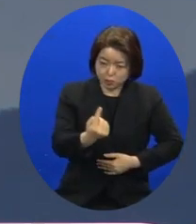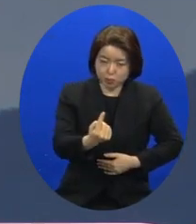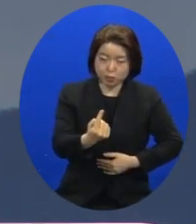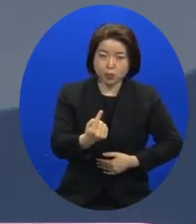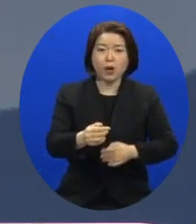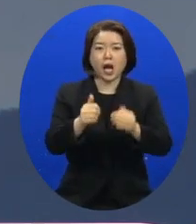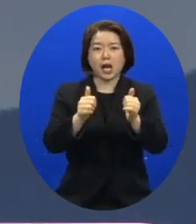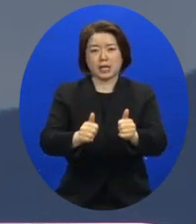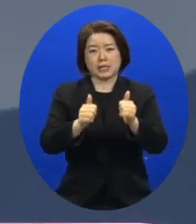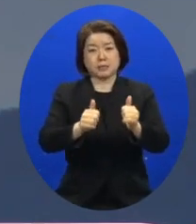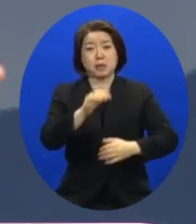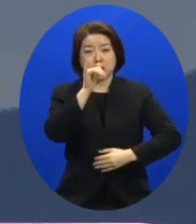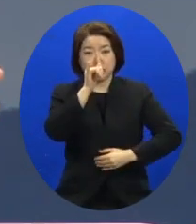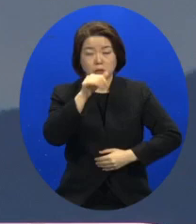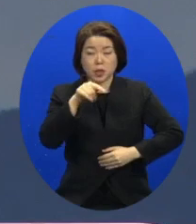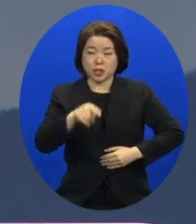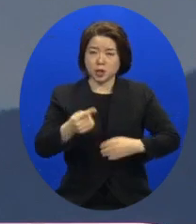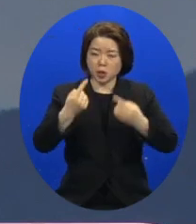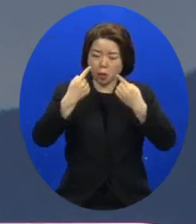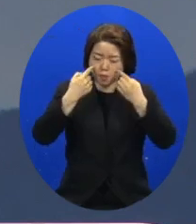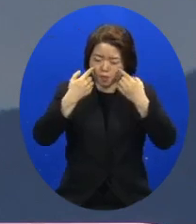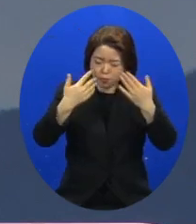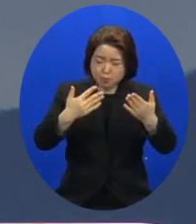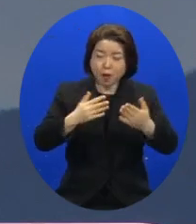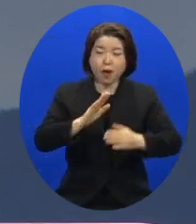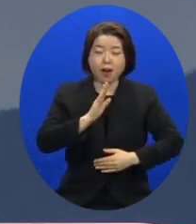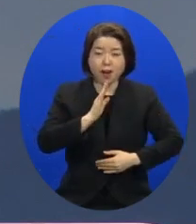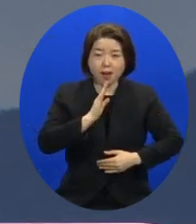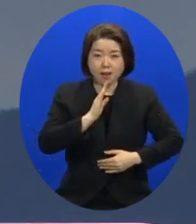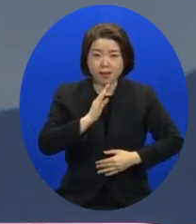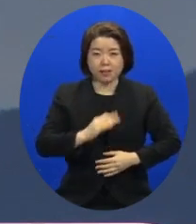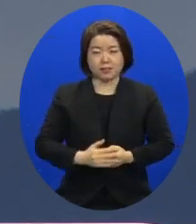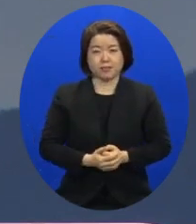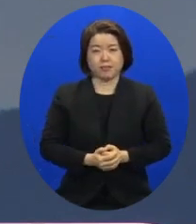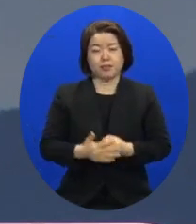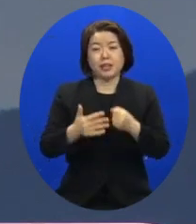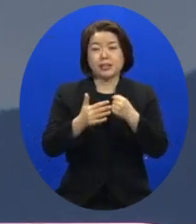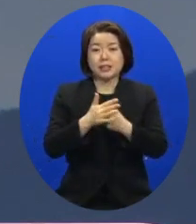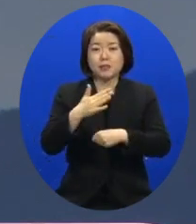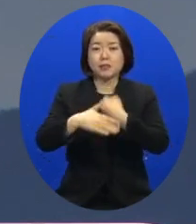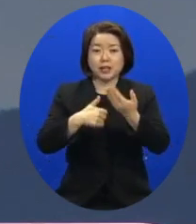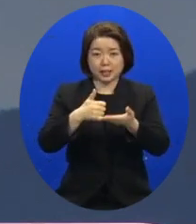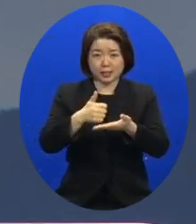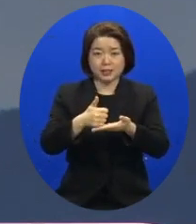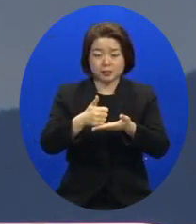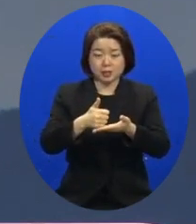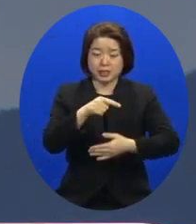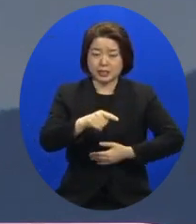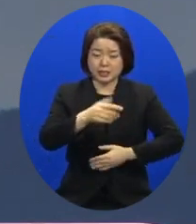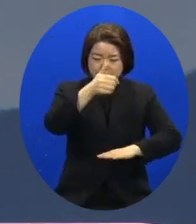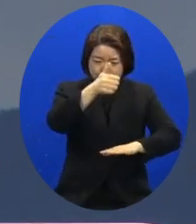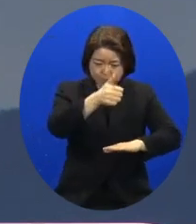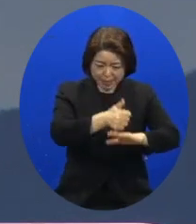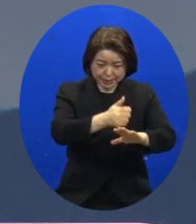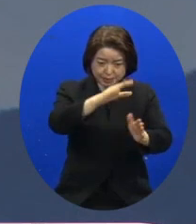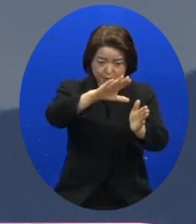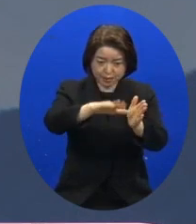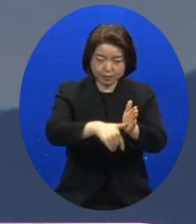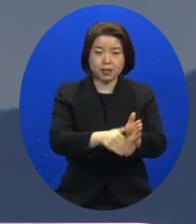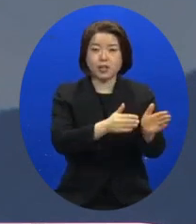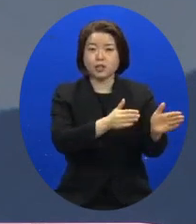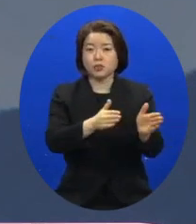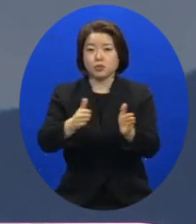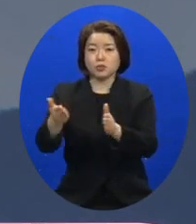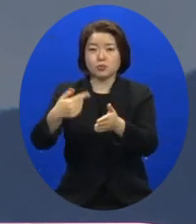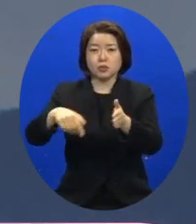있습니다. 이것은 너무나 분명한 사실입니다. 그래서 하나님께서 이 마지막 때를 준비하게 하기